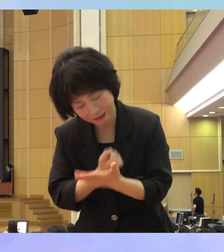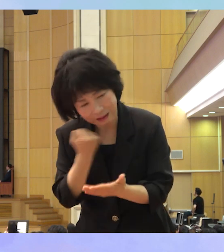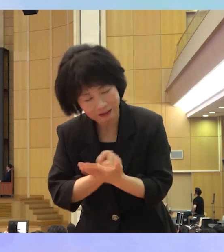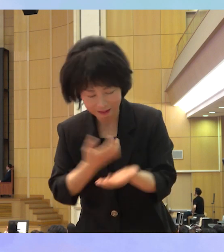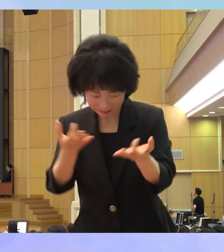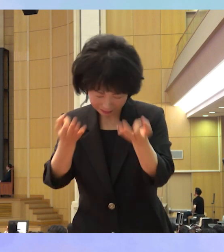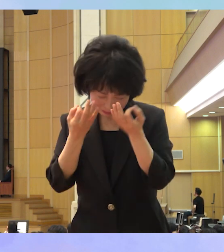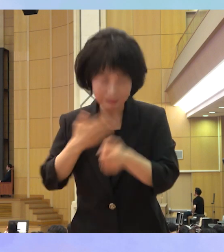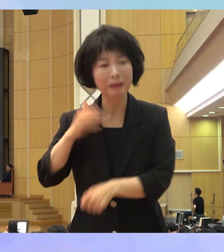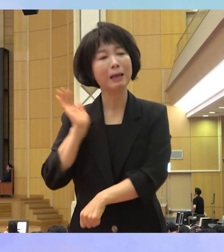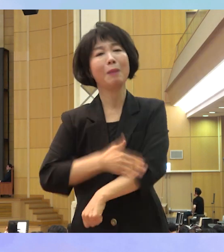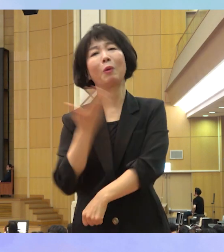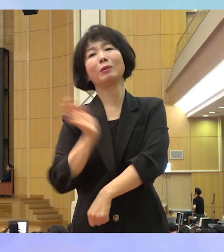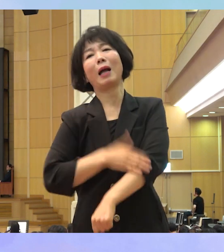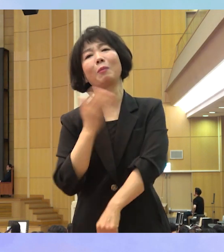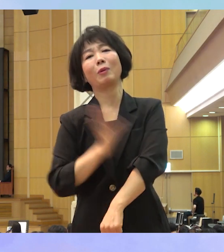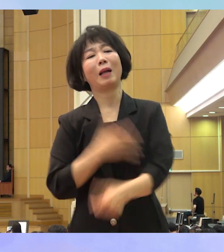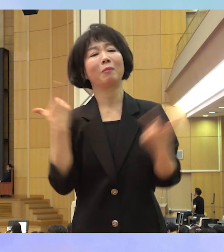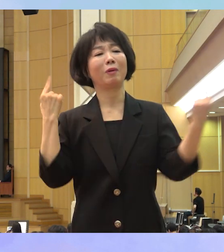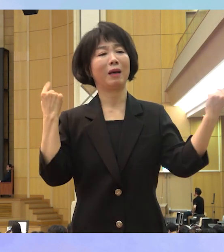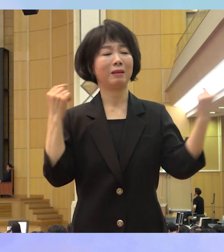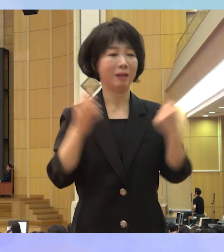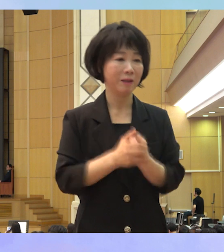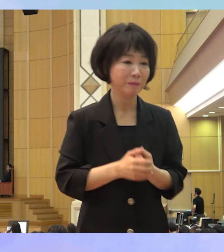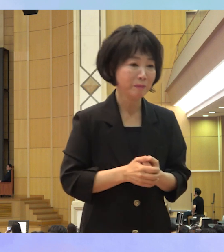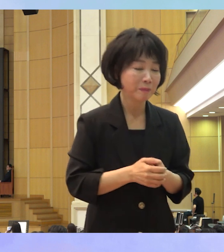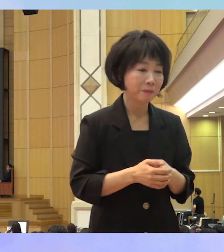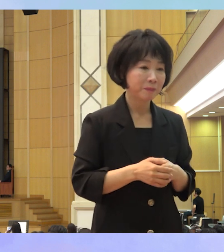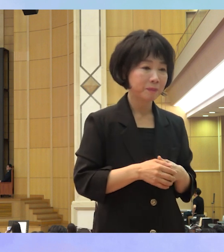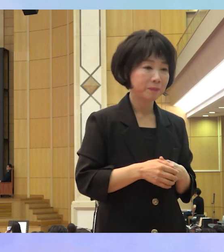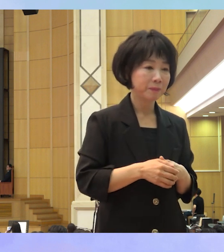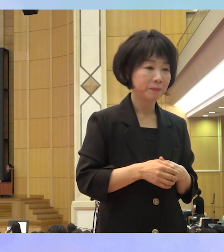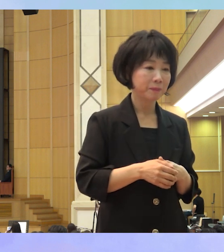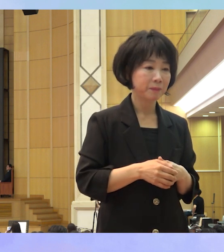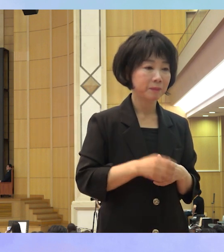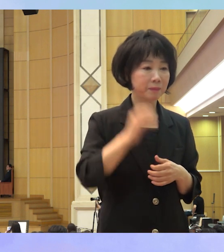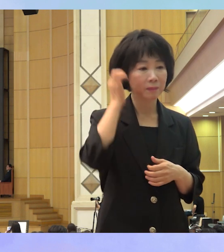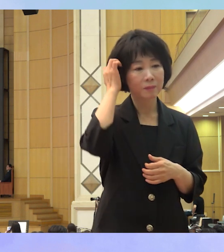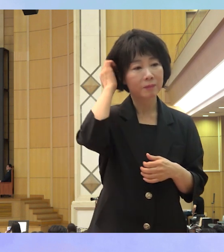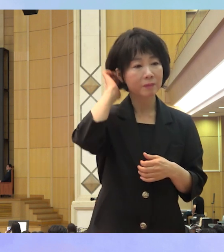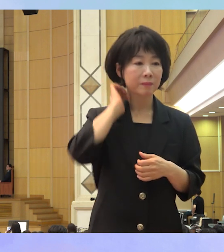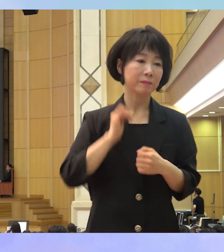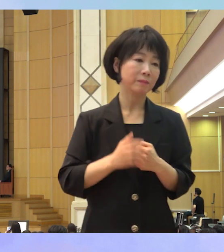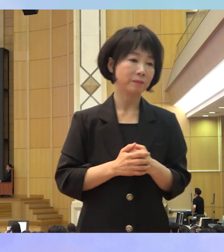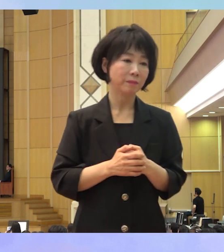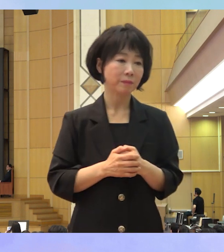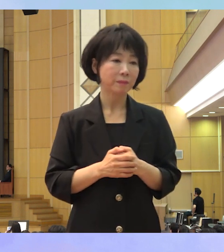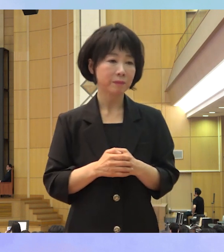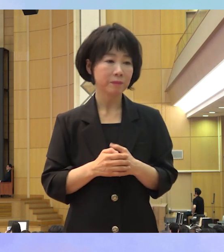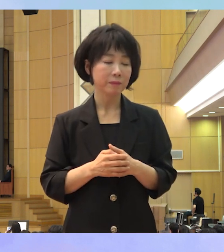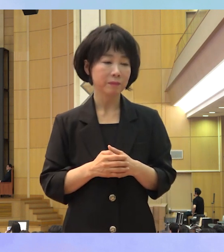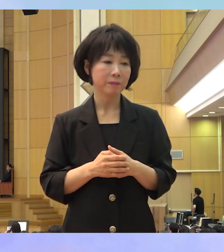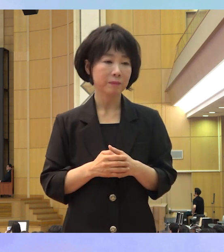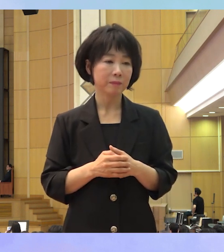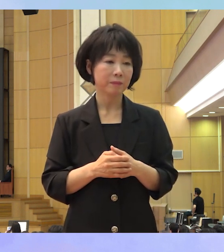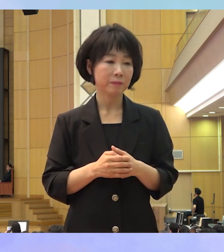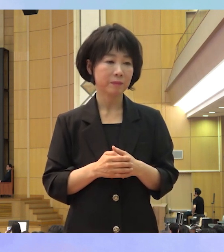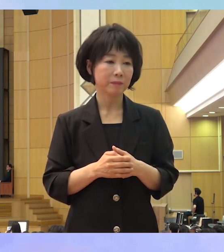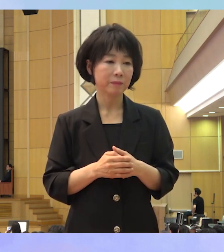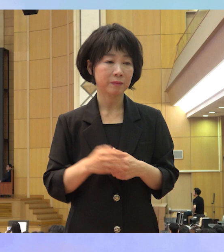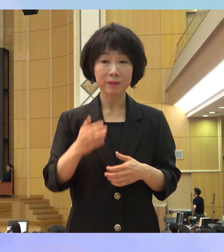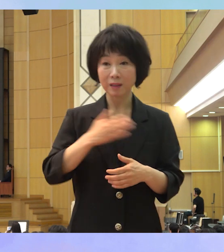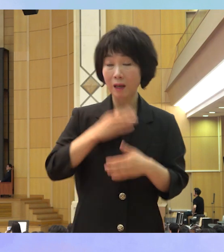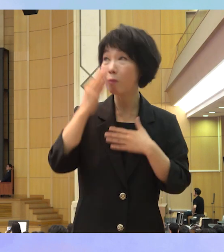눈 감으면 제일 먼저 우리 새끼들을 위해서. 지금 몸이 안 좋으니까 건강 위해서 막 새벽마다 나와서